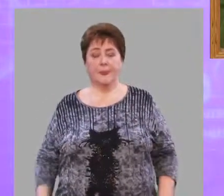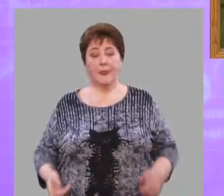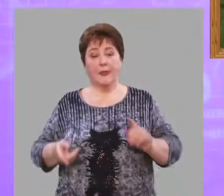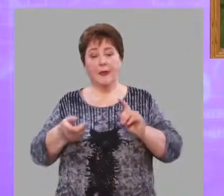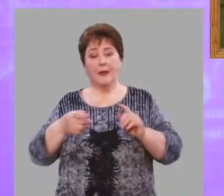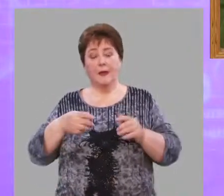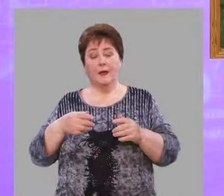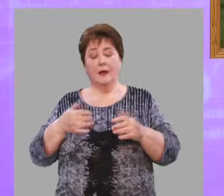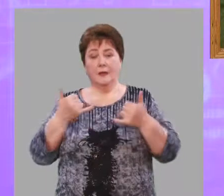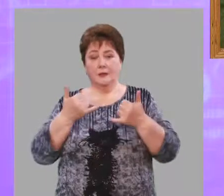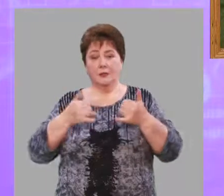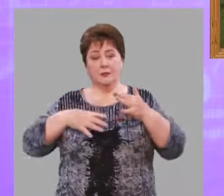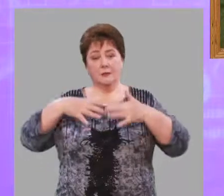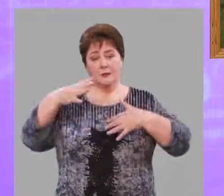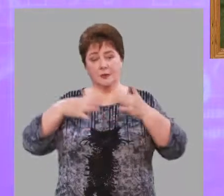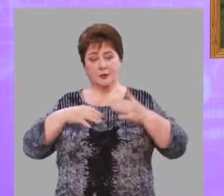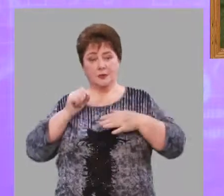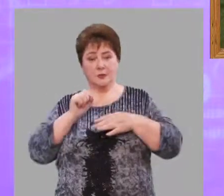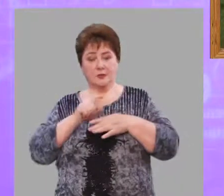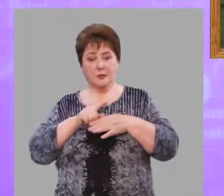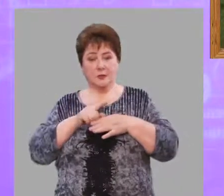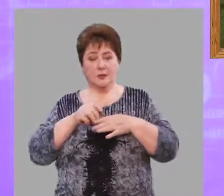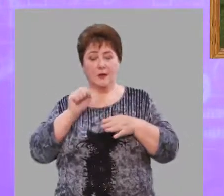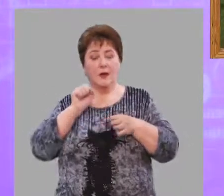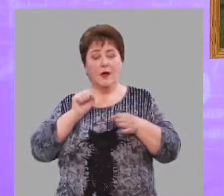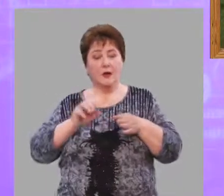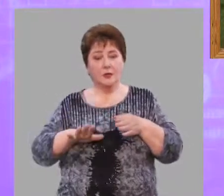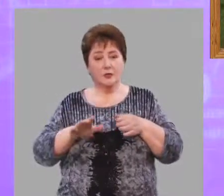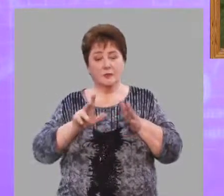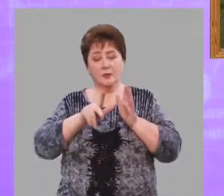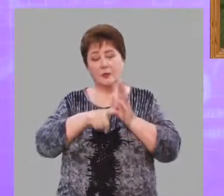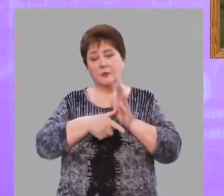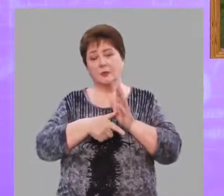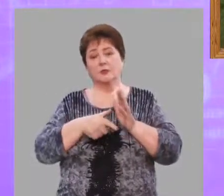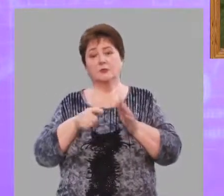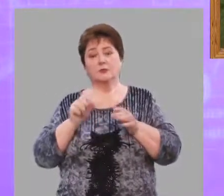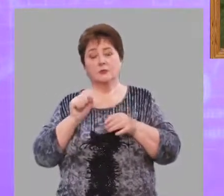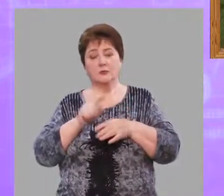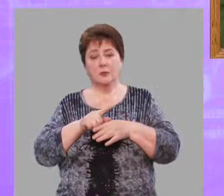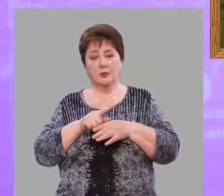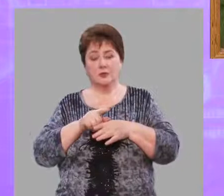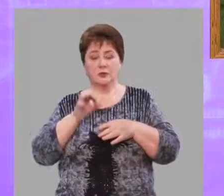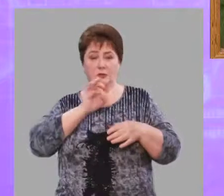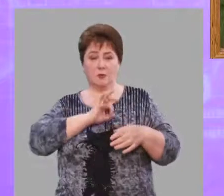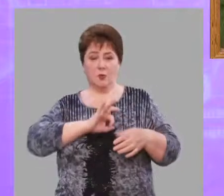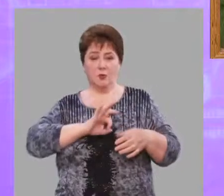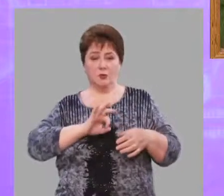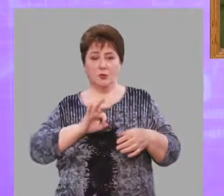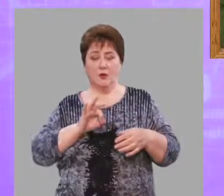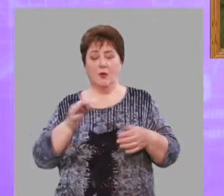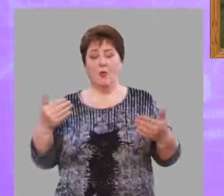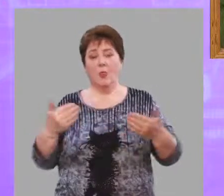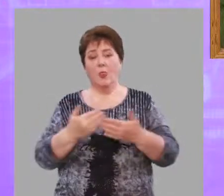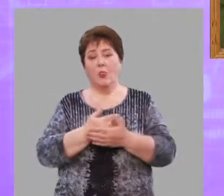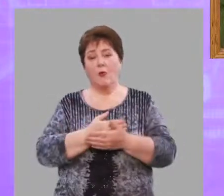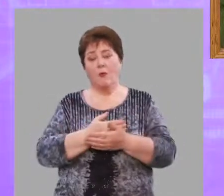Перейдем к практике. Решим геометрическую задачу, используя